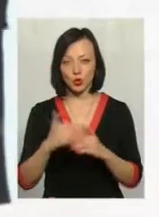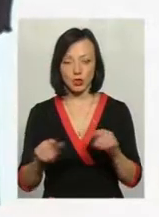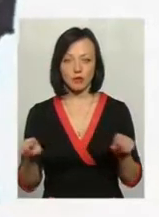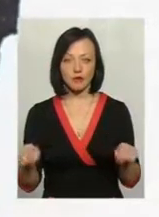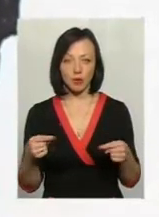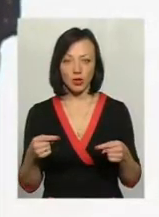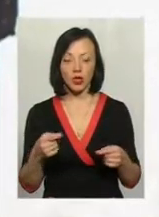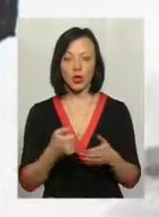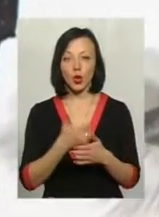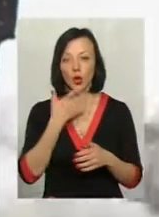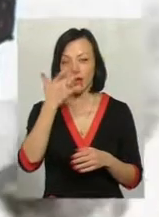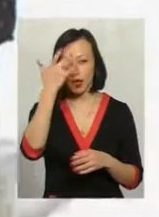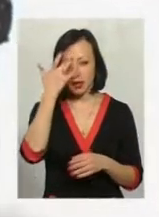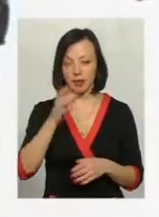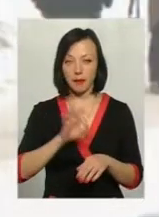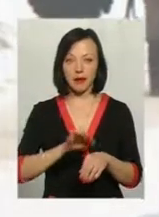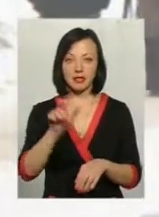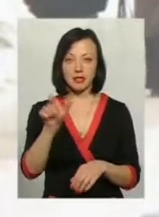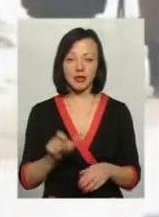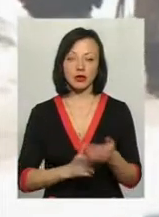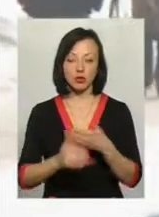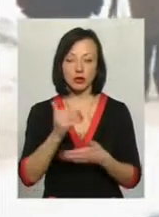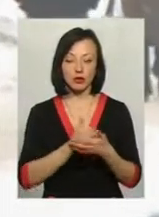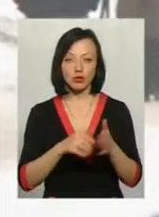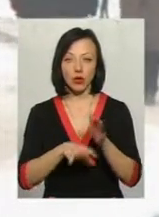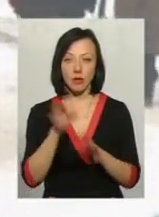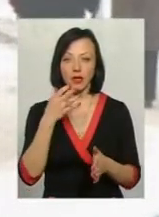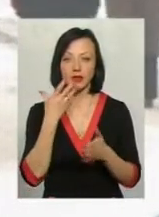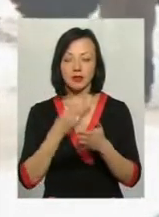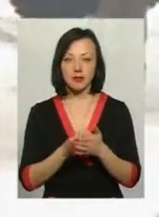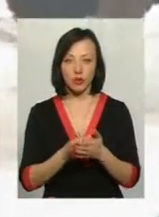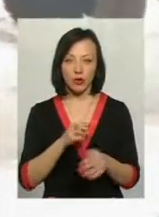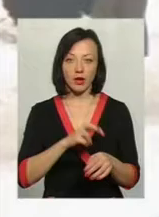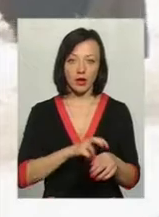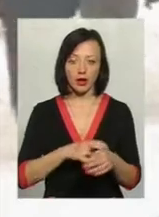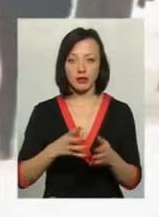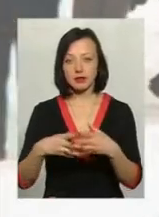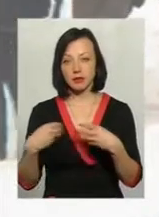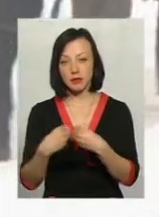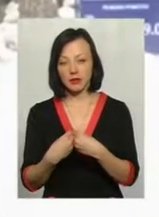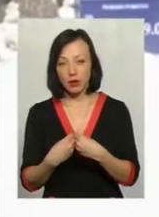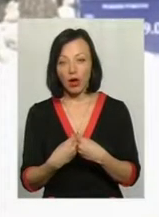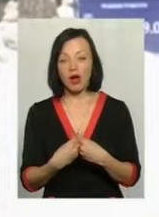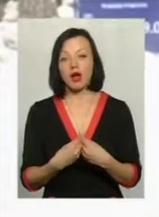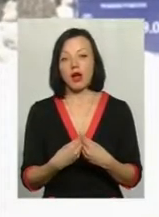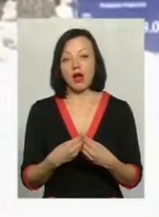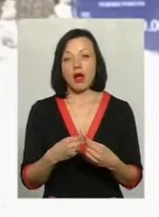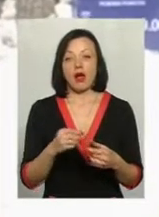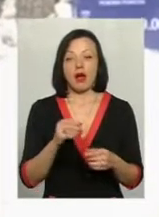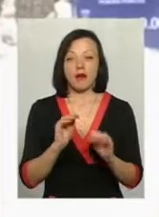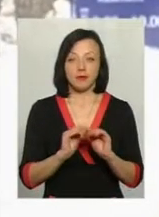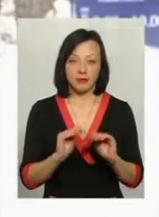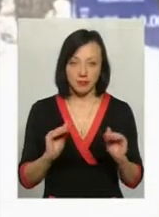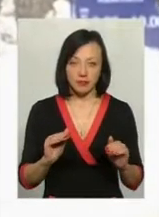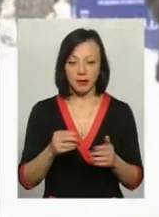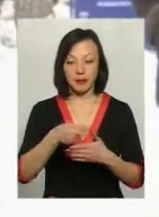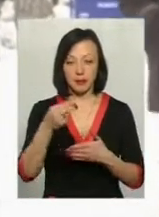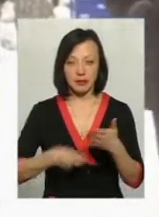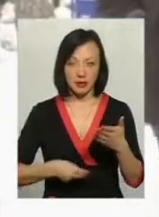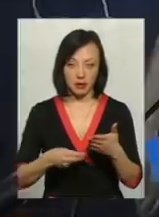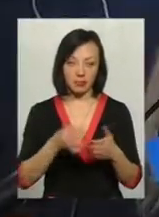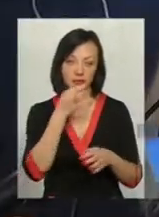створені. До літа пацієнт має остаточно обрати свого педіатра чи сімейного лікаря, який йому подобається, і підписати з ним